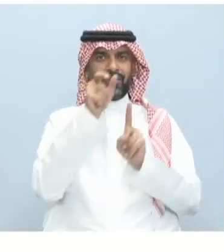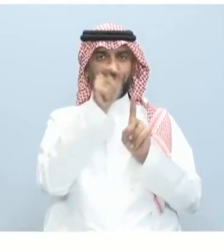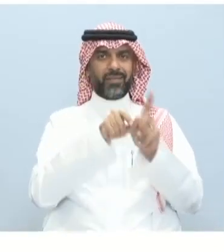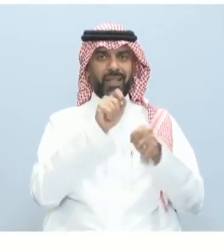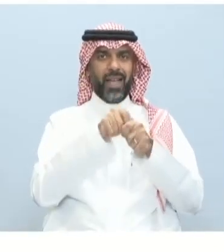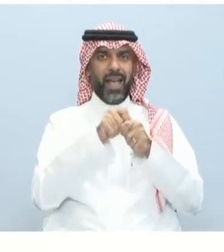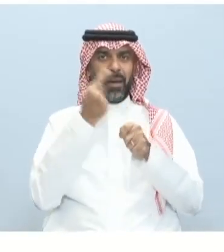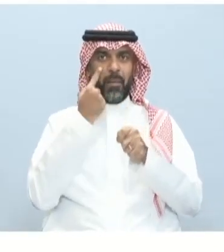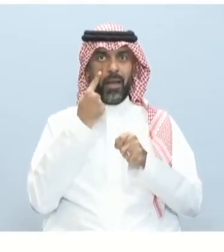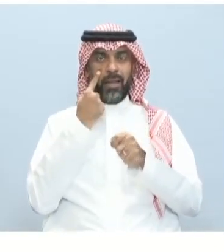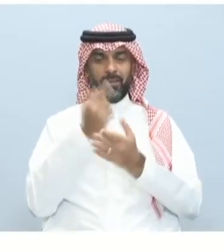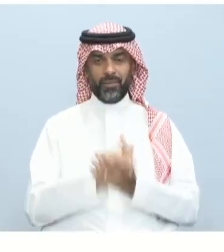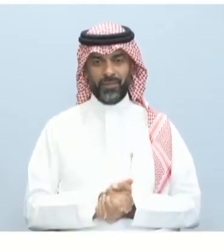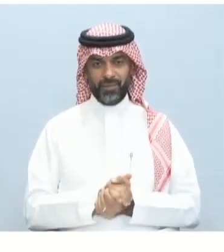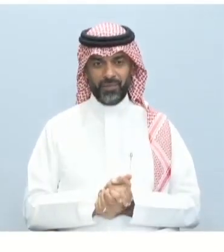إذن